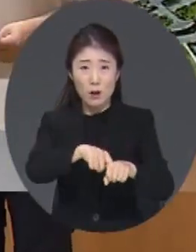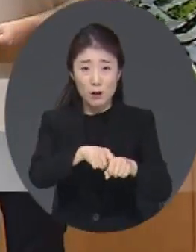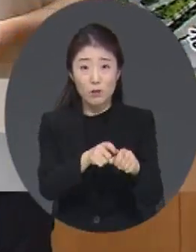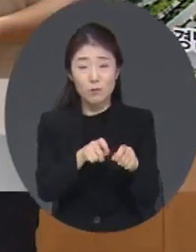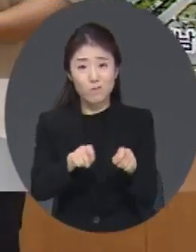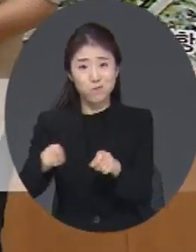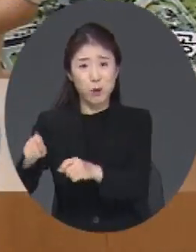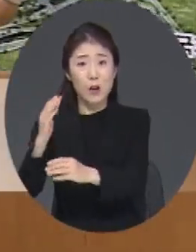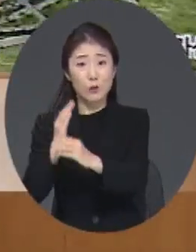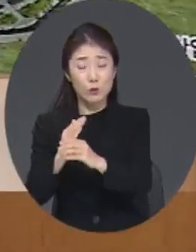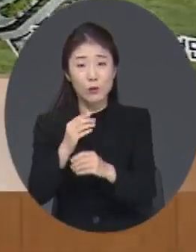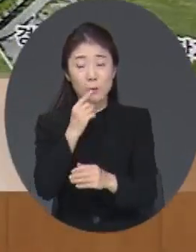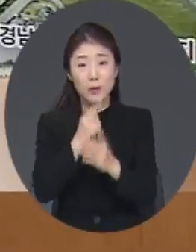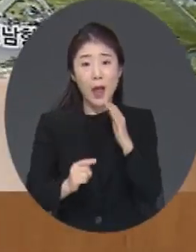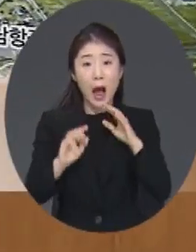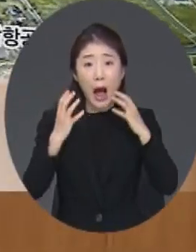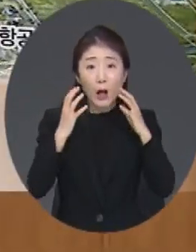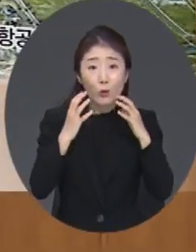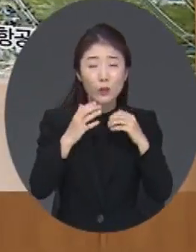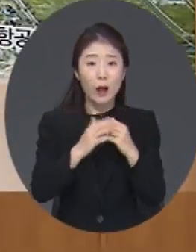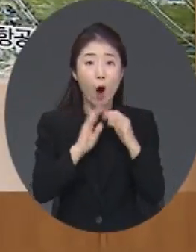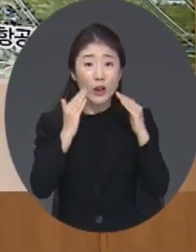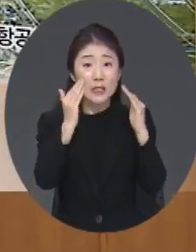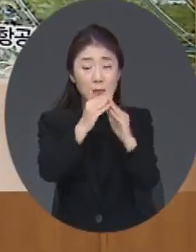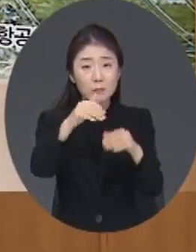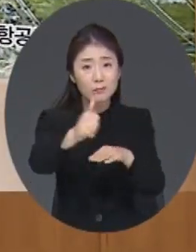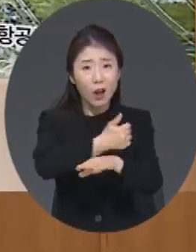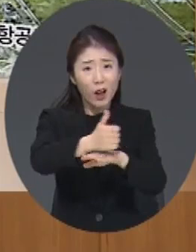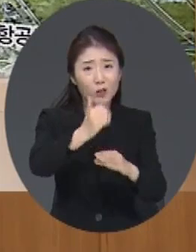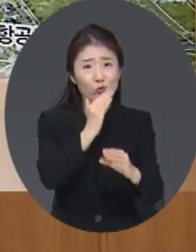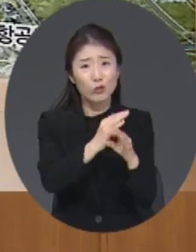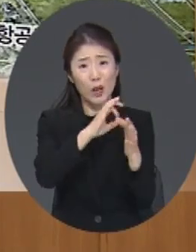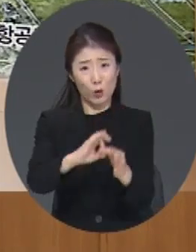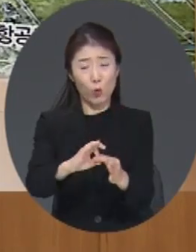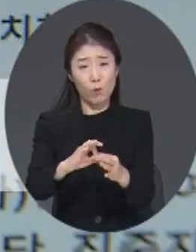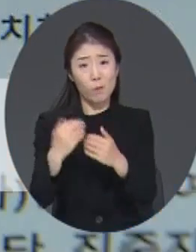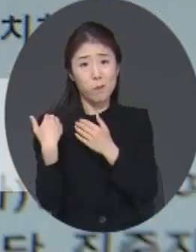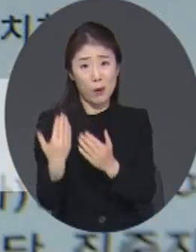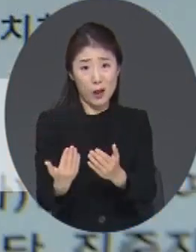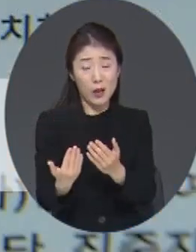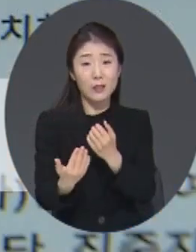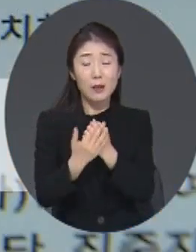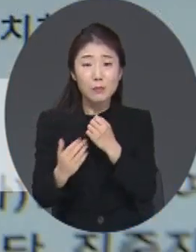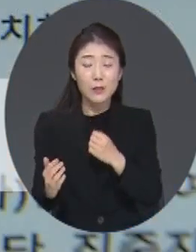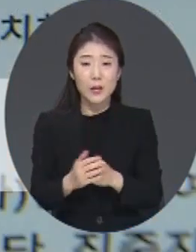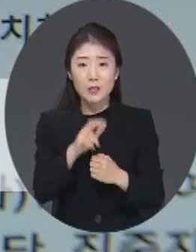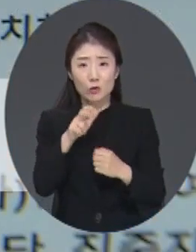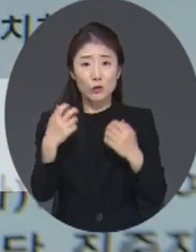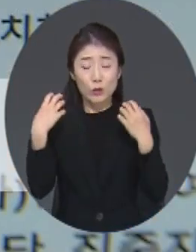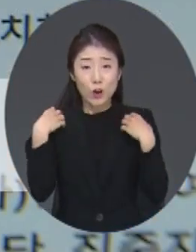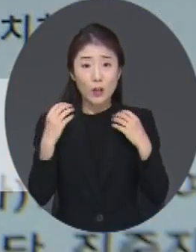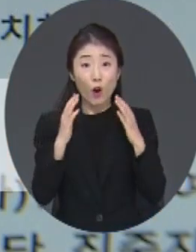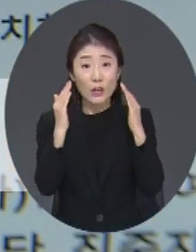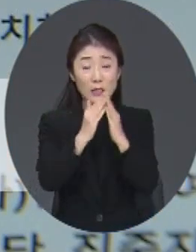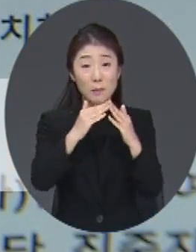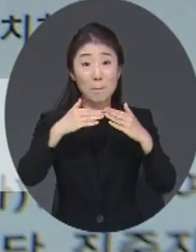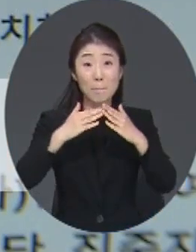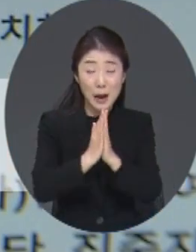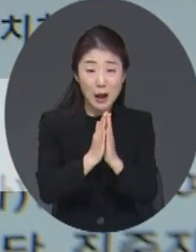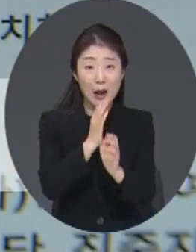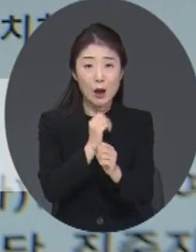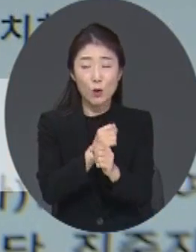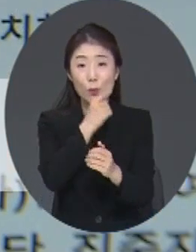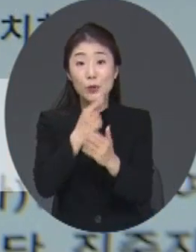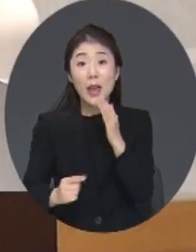피해 아동들이 해당 어린이집에 계속 다니도록 방치하고 있다며 진주시는 이 어린이집을 즉각 폐쇄하고 피해